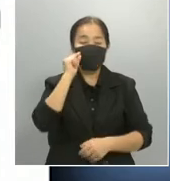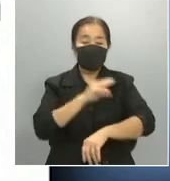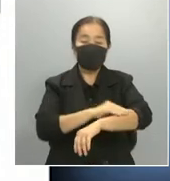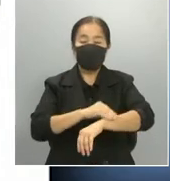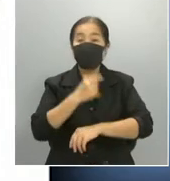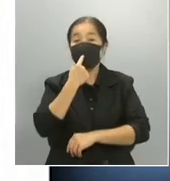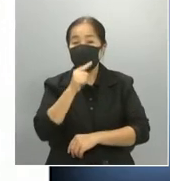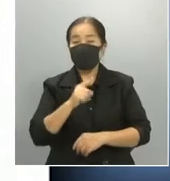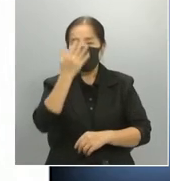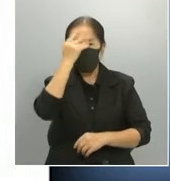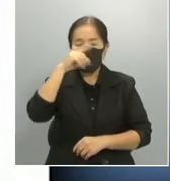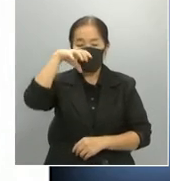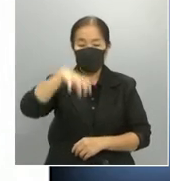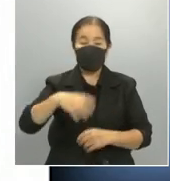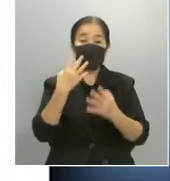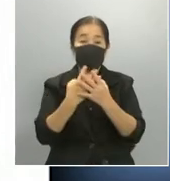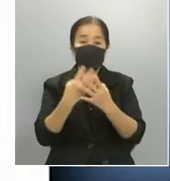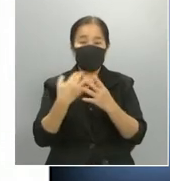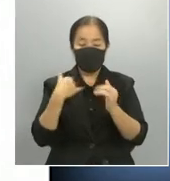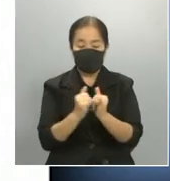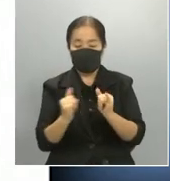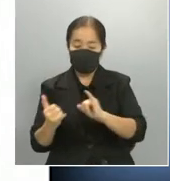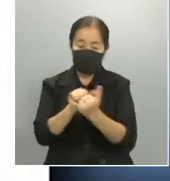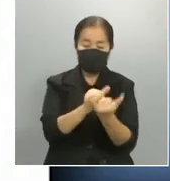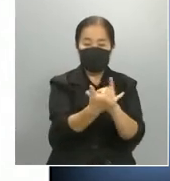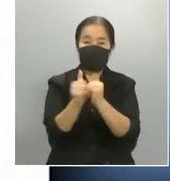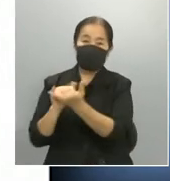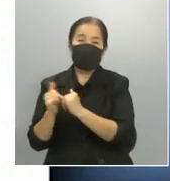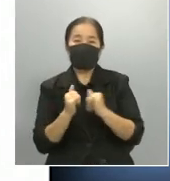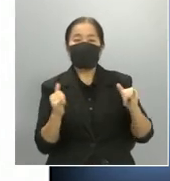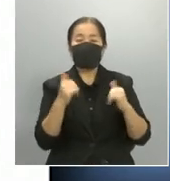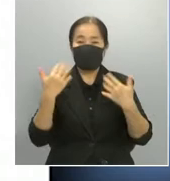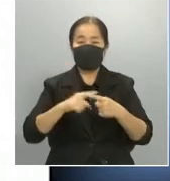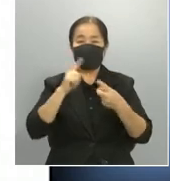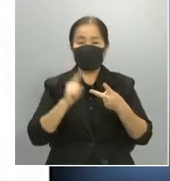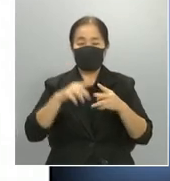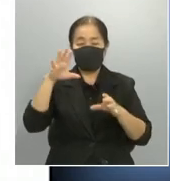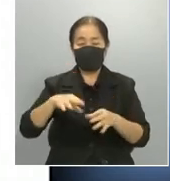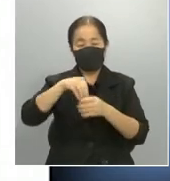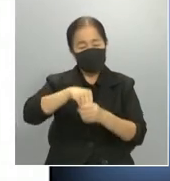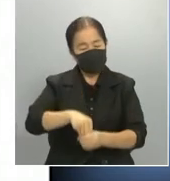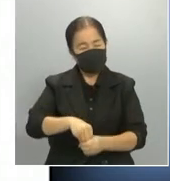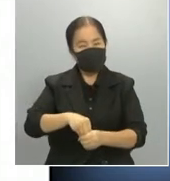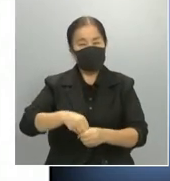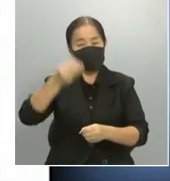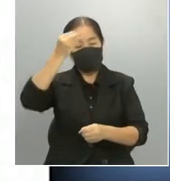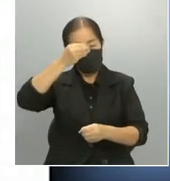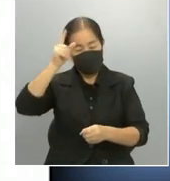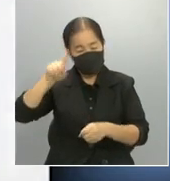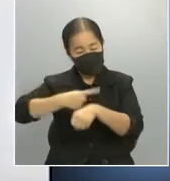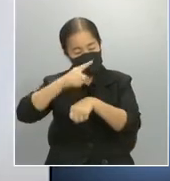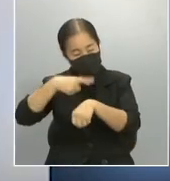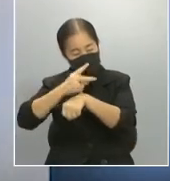สภาพความแออัดนะคะโดยเฉพาะในเรือนนอนแล้วก็ผู้ต้องขังก็จะใช้เวลาอยู่ในเรือนนอนต่อวันเนี่ยหลายชั่วโมงด้วย